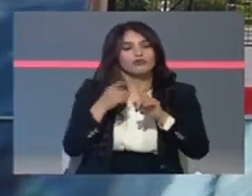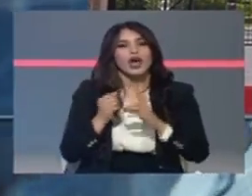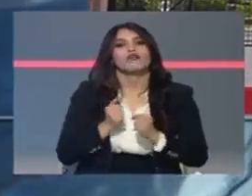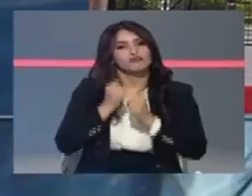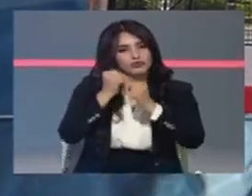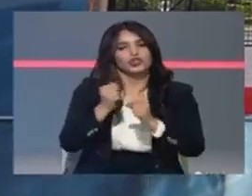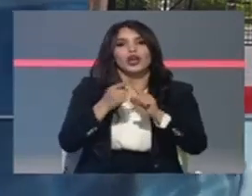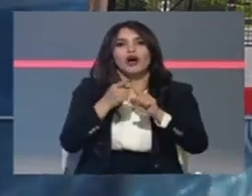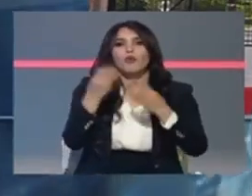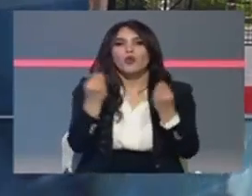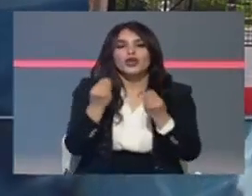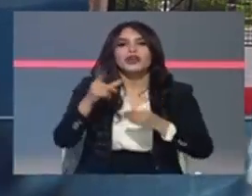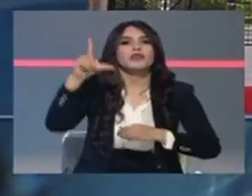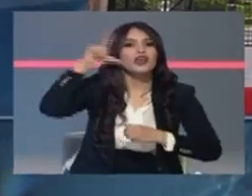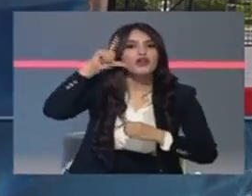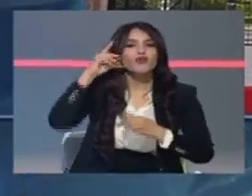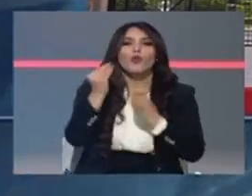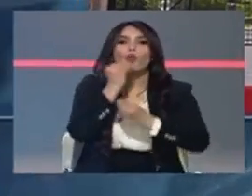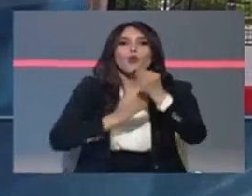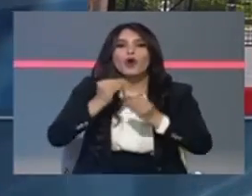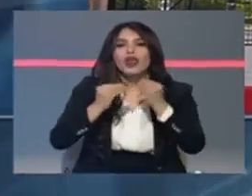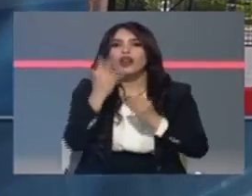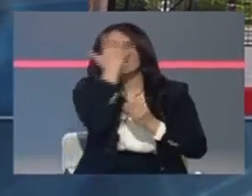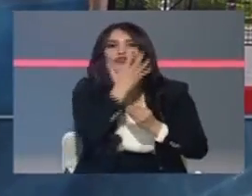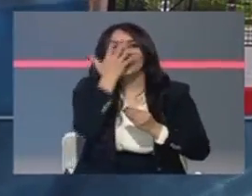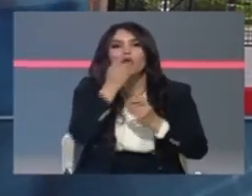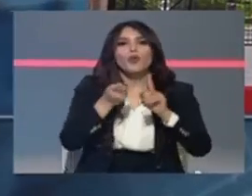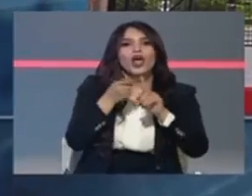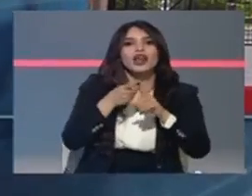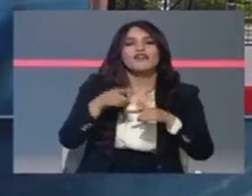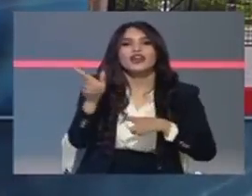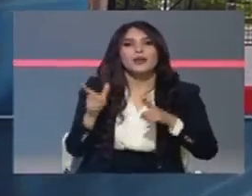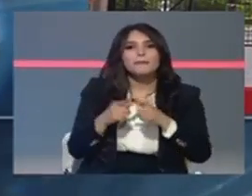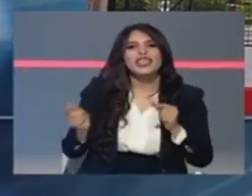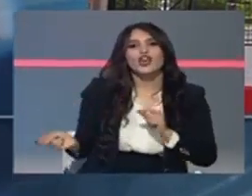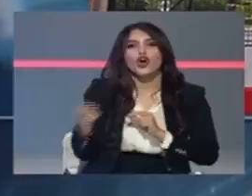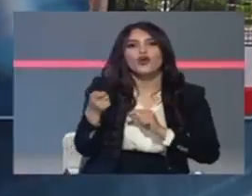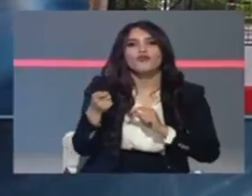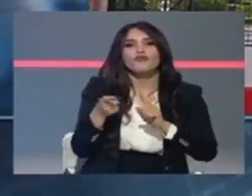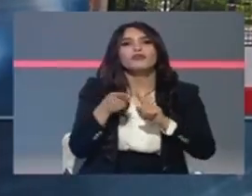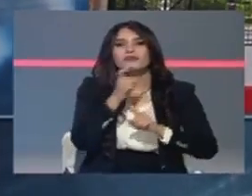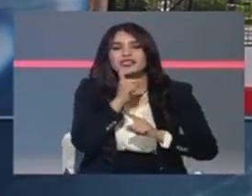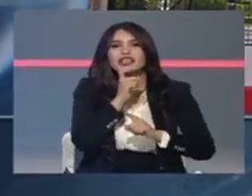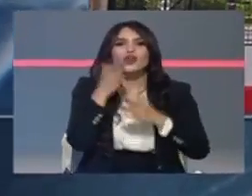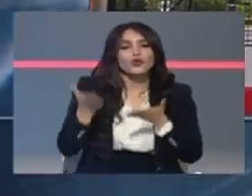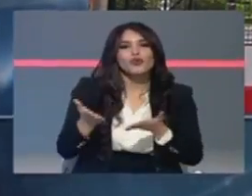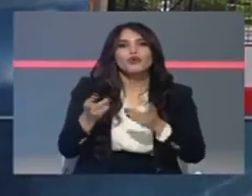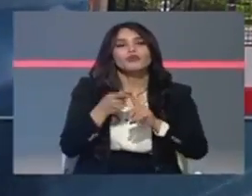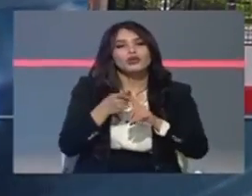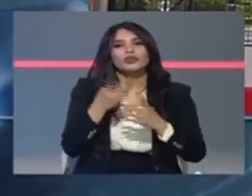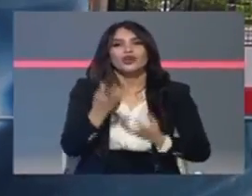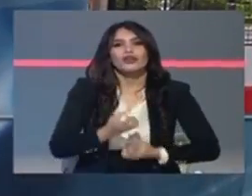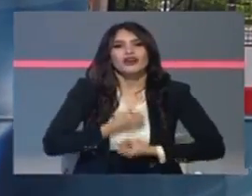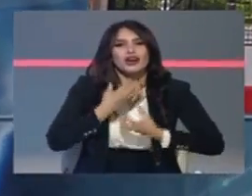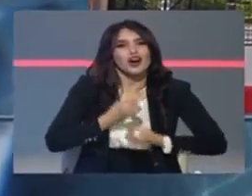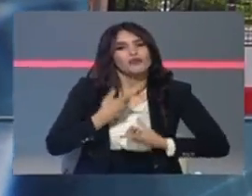المقيمة مثلا في ليبيا أو في إفريقيا أو في بعض دول الخليج انتهت عقودهم وانتهت مهامهم، وبالتالي عبروا على